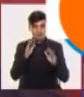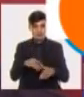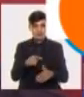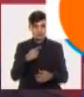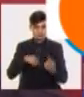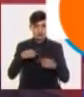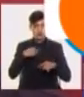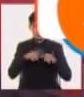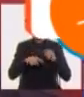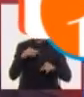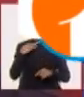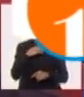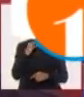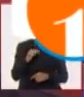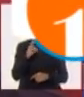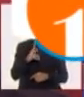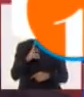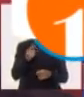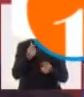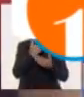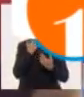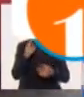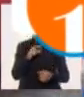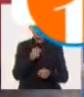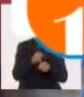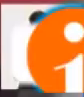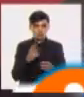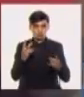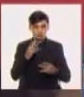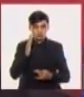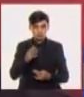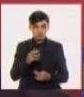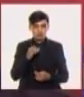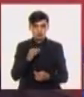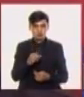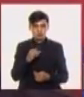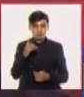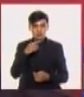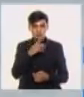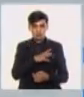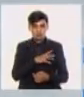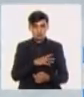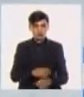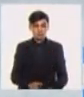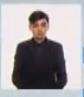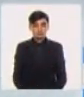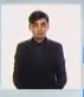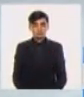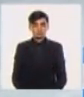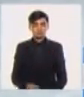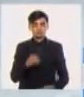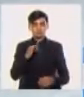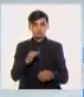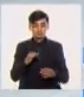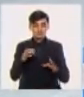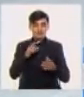там, да, на родственников много. А те, говорю, у кого нет денег, как нам тогда делать, как вообще это все? Они говорят, в общем, яму. Оказалось,